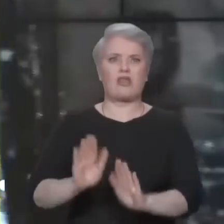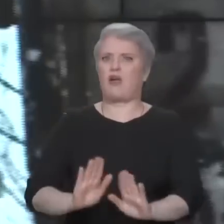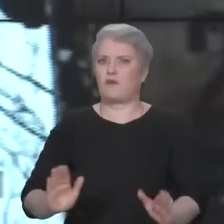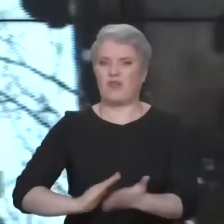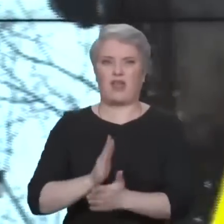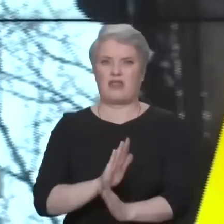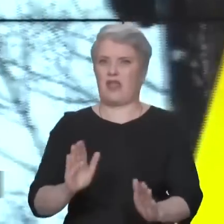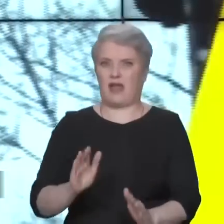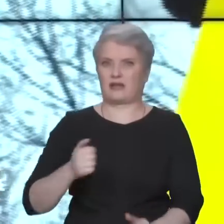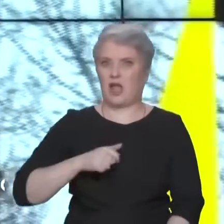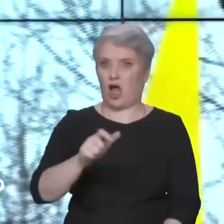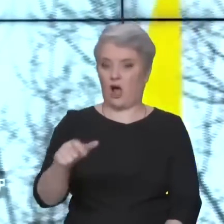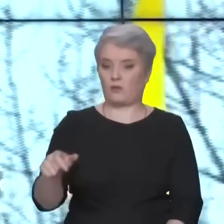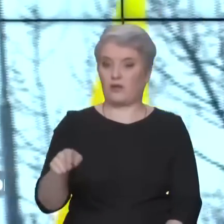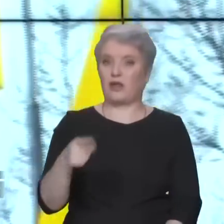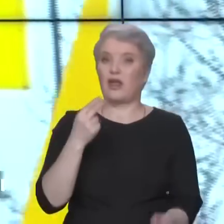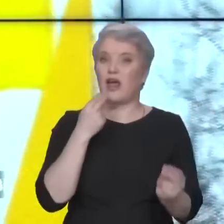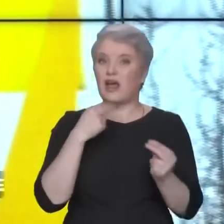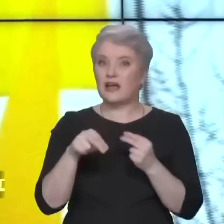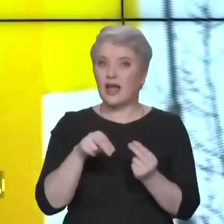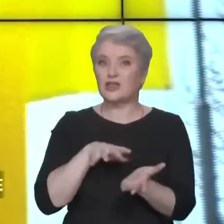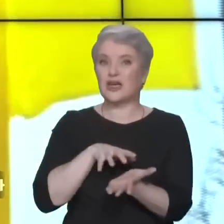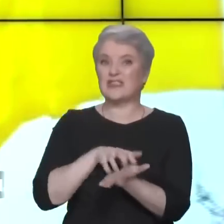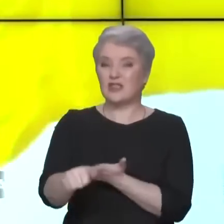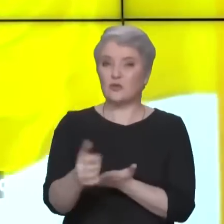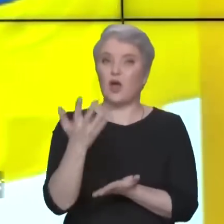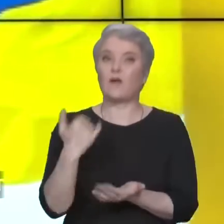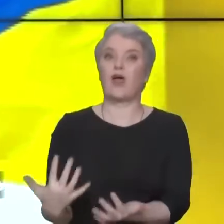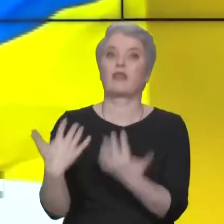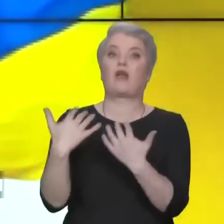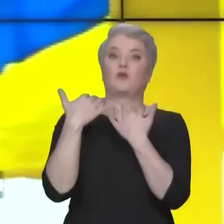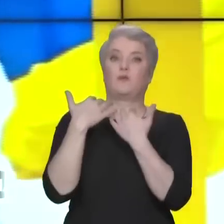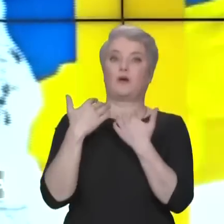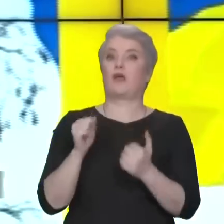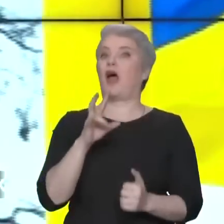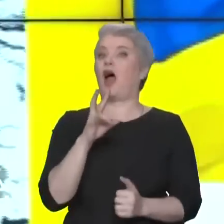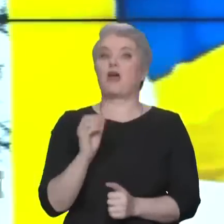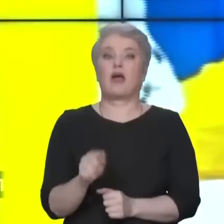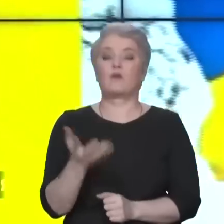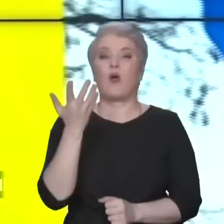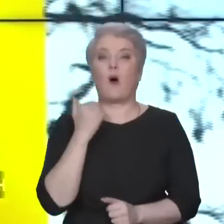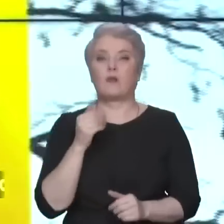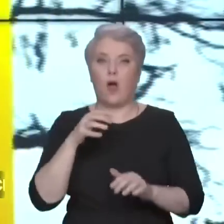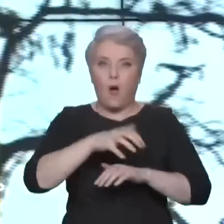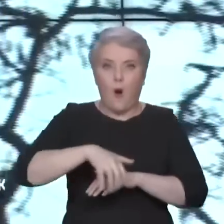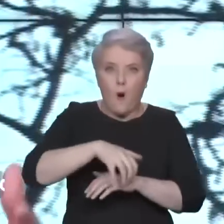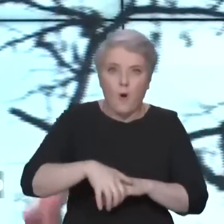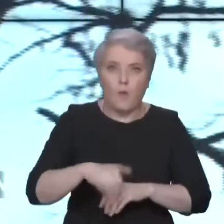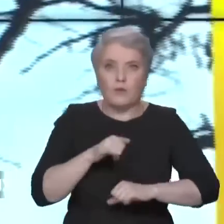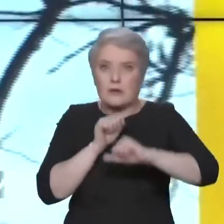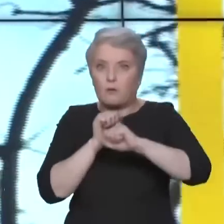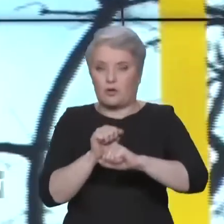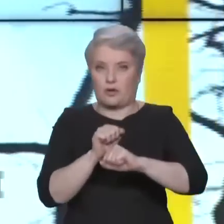їх краще знищувати, коли вони здійснюють наступальні дії, аніж коли вони окопуються та ведуть оборонні дії. Тому